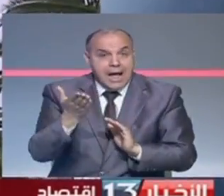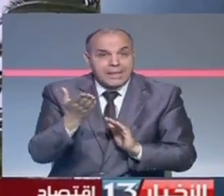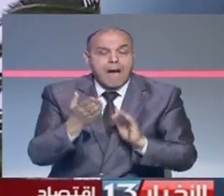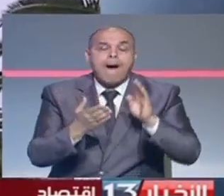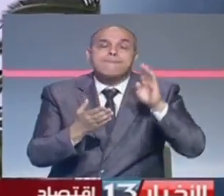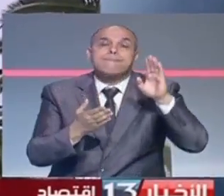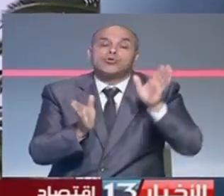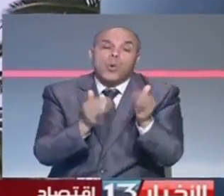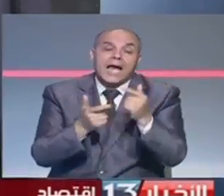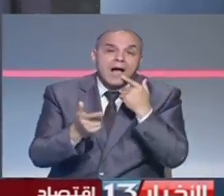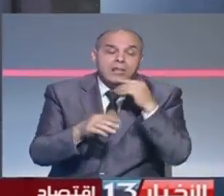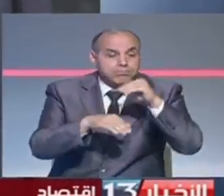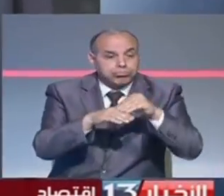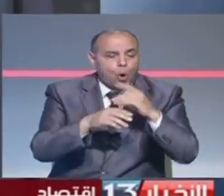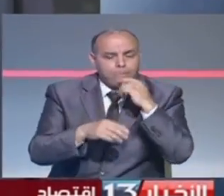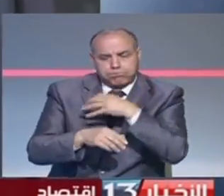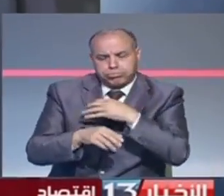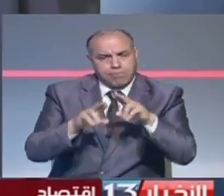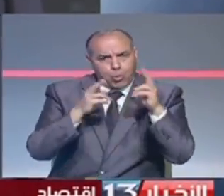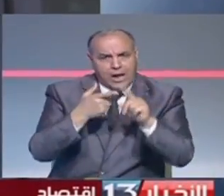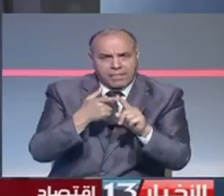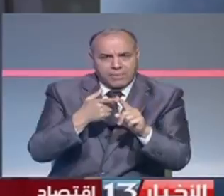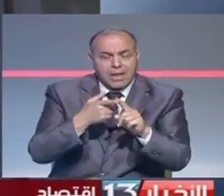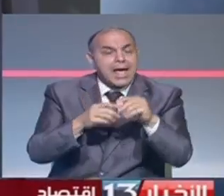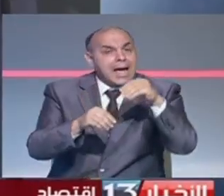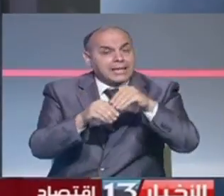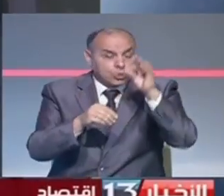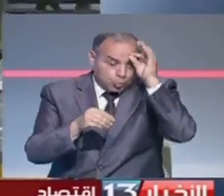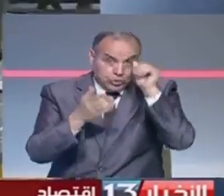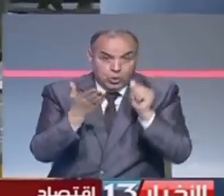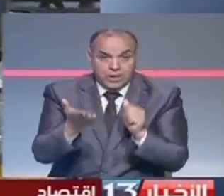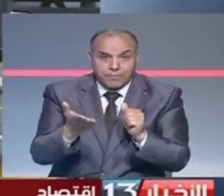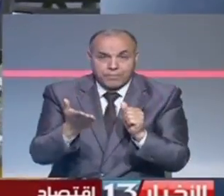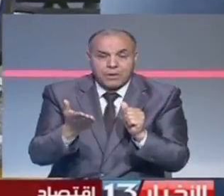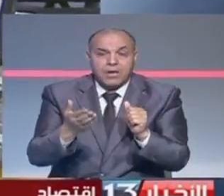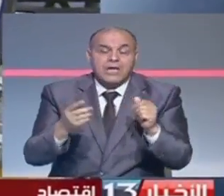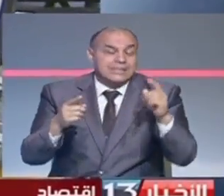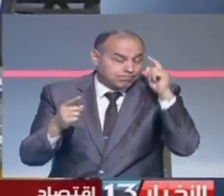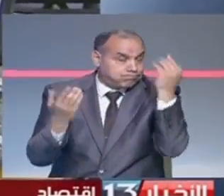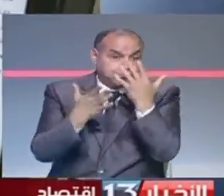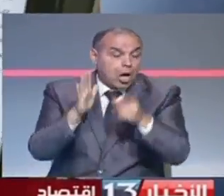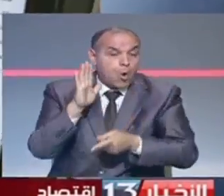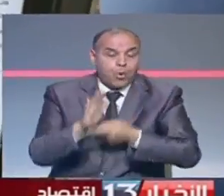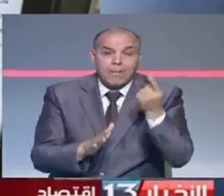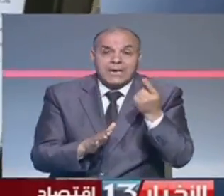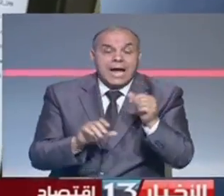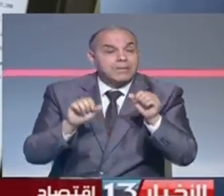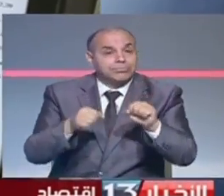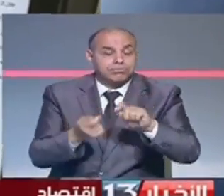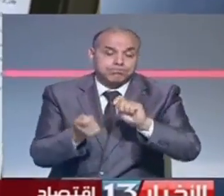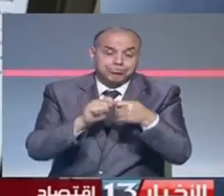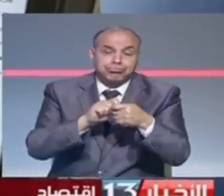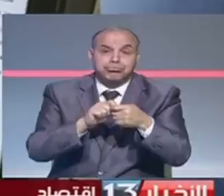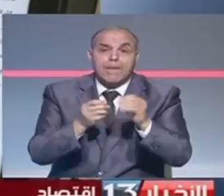بهذا القرار اشاره للمستثمرين الدوليين بان الاقتصادات النيسي يواجه صدمه غير مسبوقه يمكن ان تغير